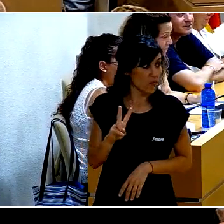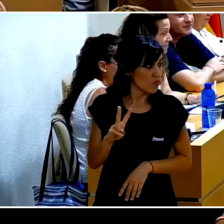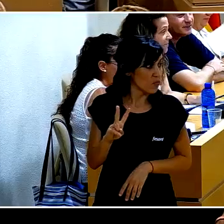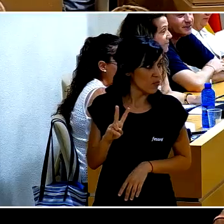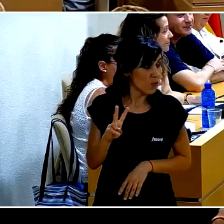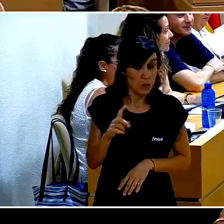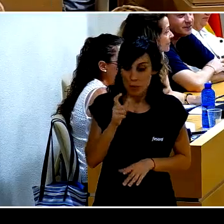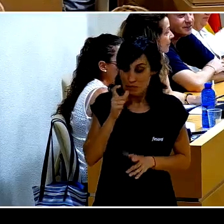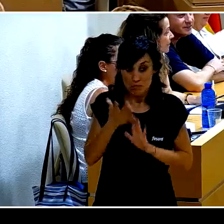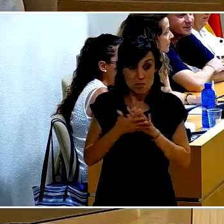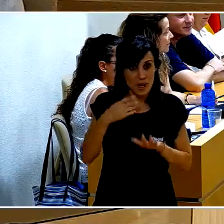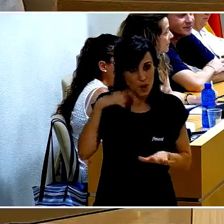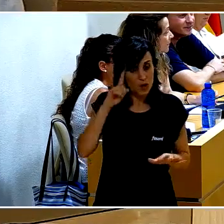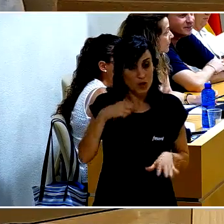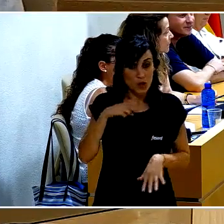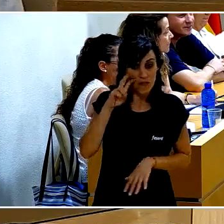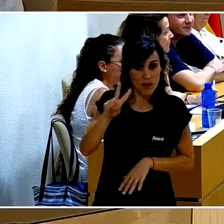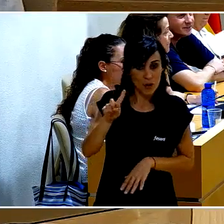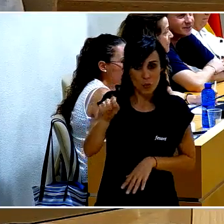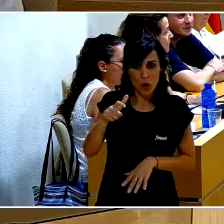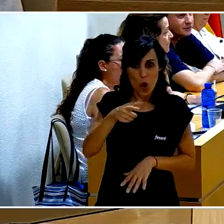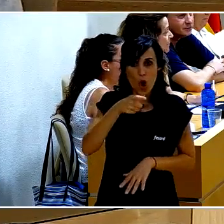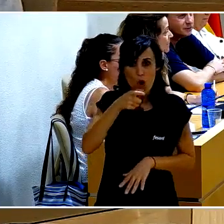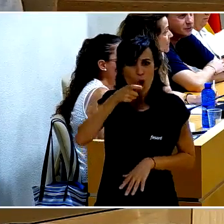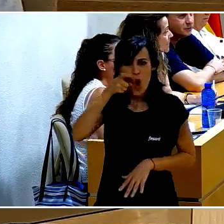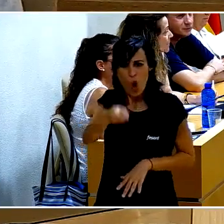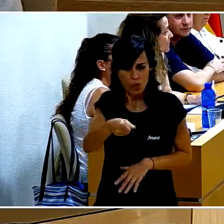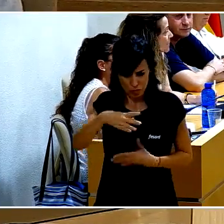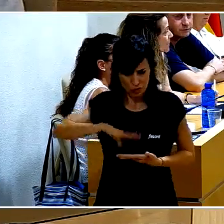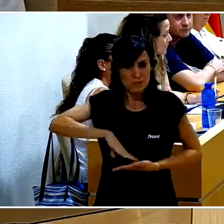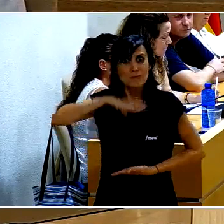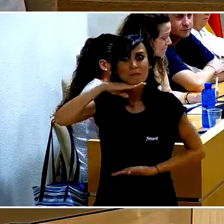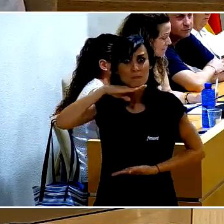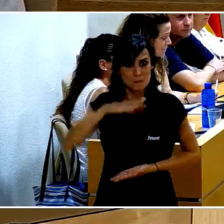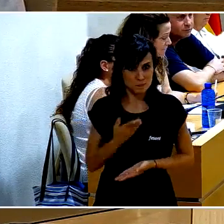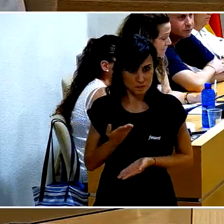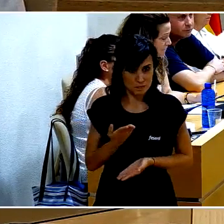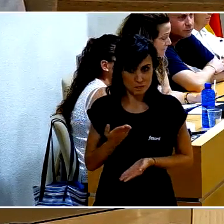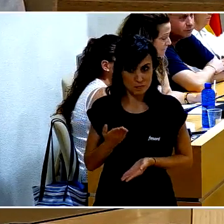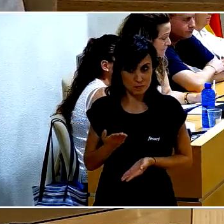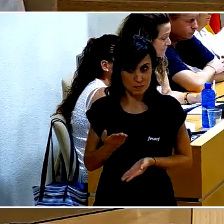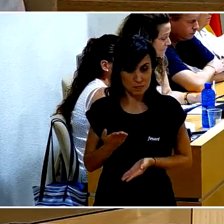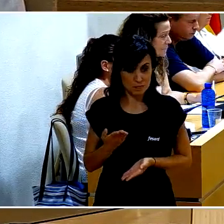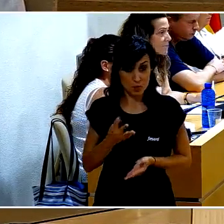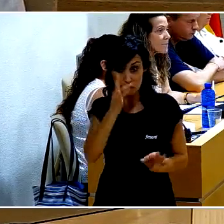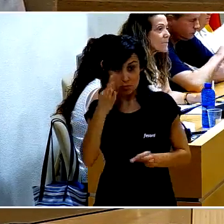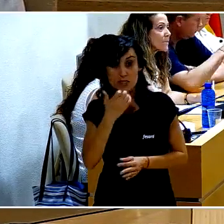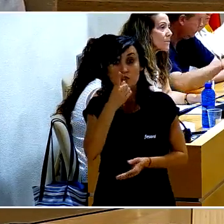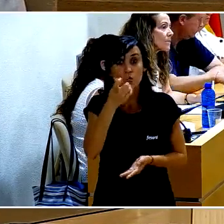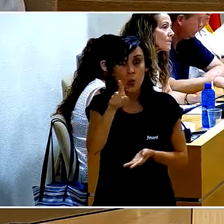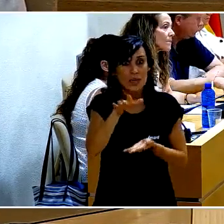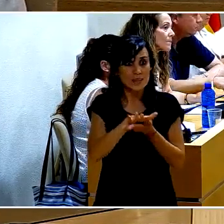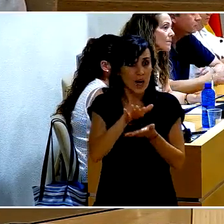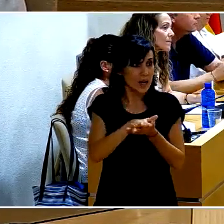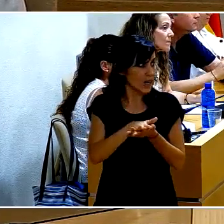M'he quedat sense paraules. Trobé que estàs plena d'odi. No sé. A veure, si te quedes tranquil·la,